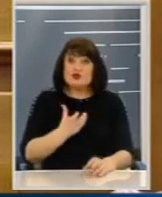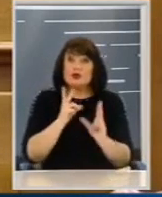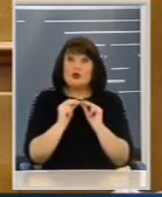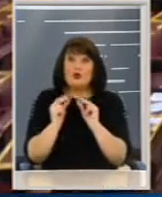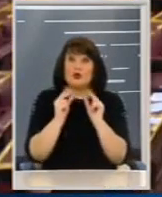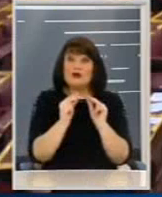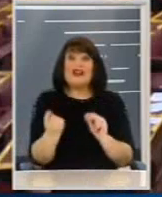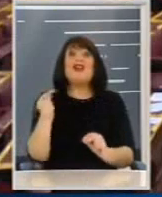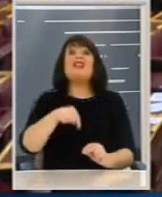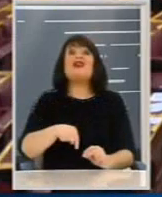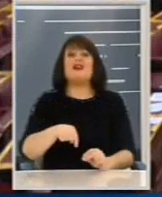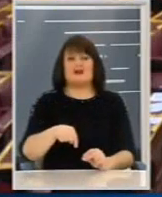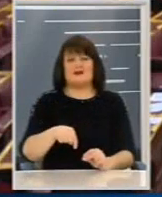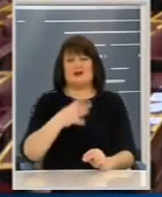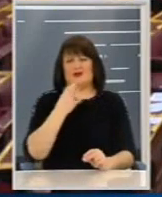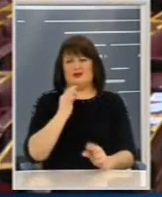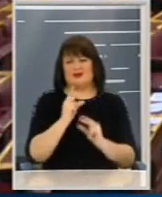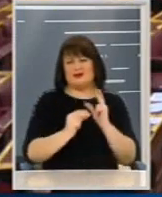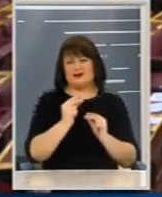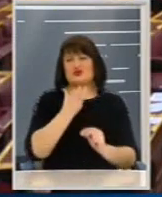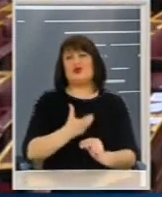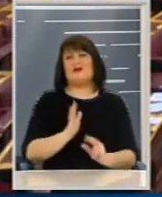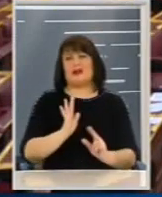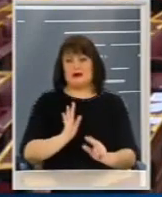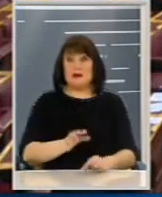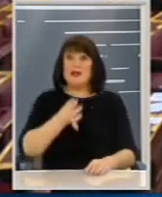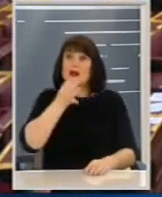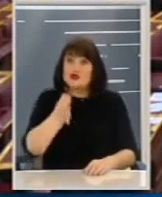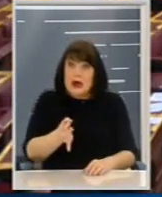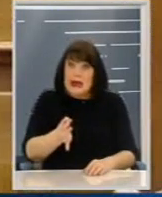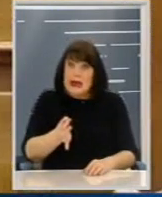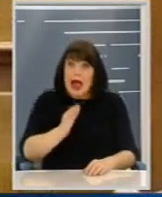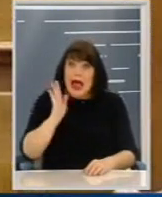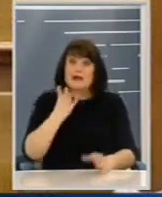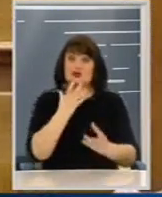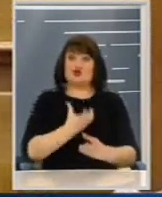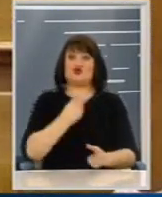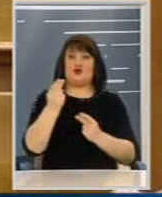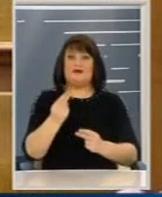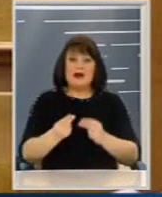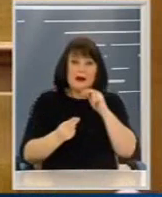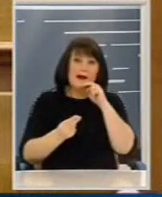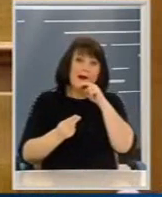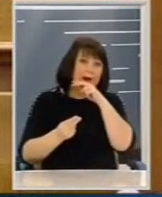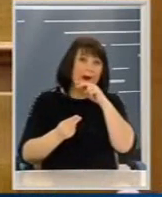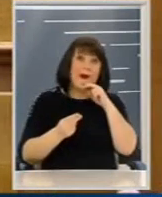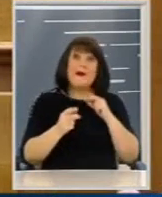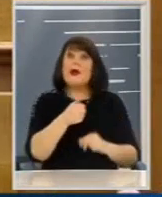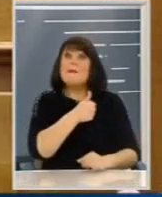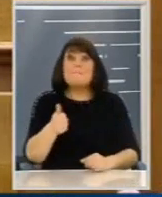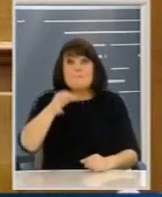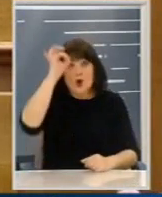ότι δεν ήρθατε για σοβαρή συζήτηση, θα σας έλεγα ότι το ζήτημα εκεί δεν λύνεται μόνο με